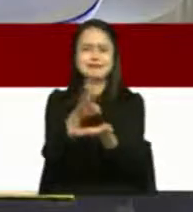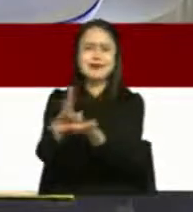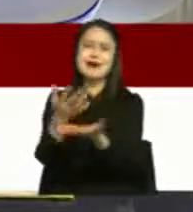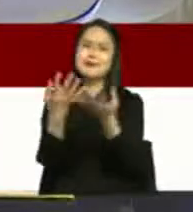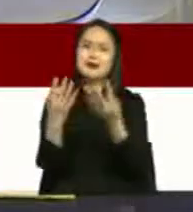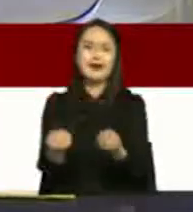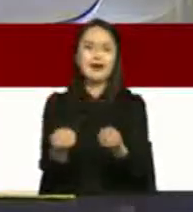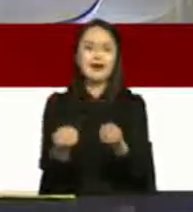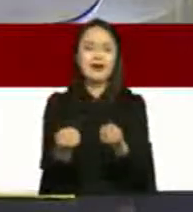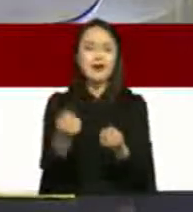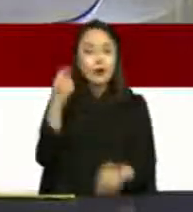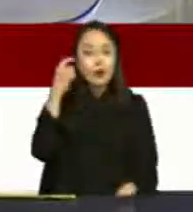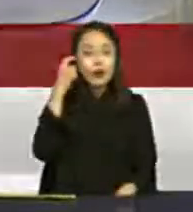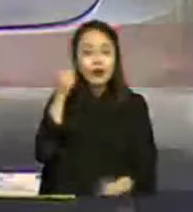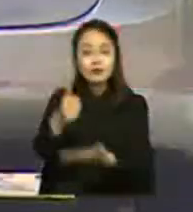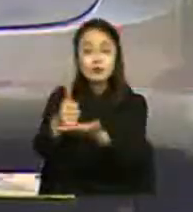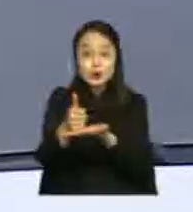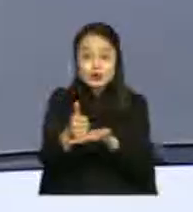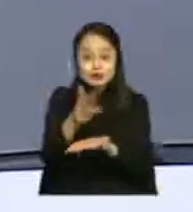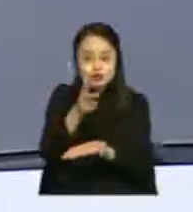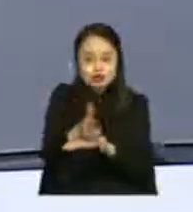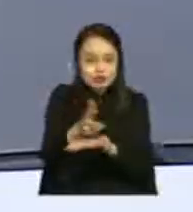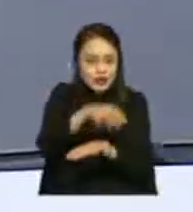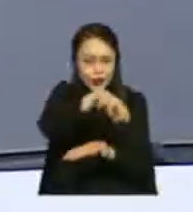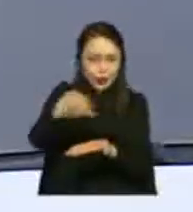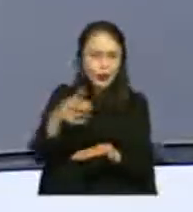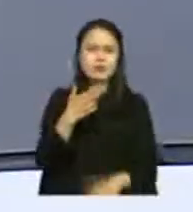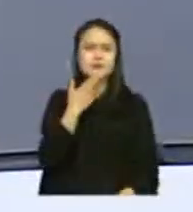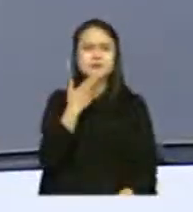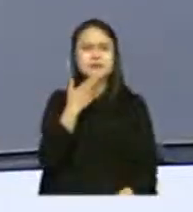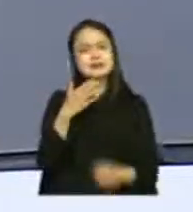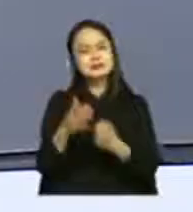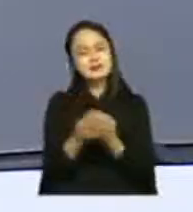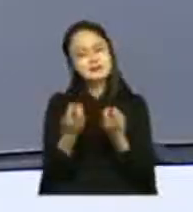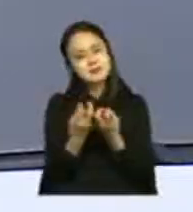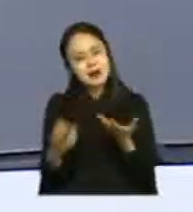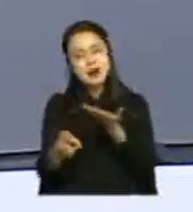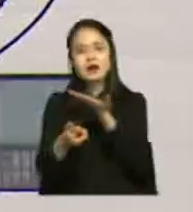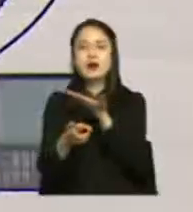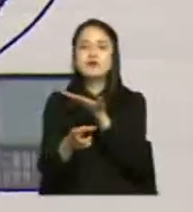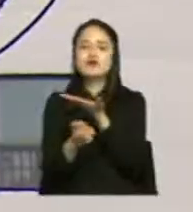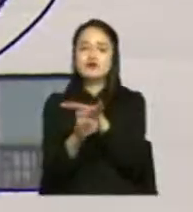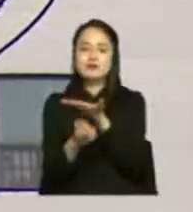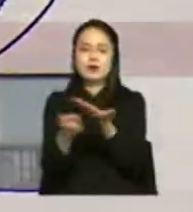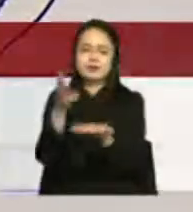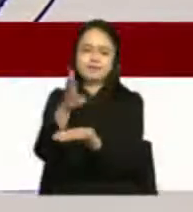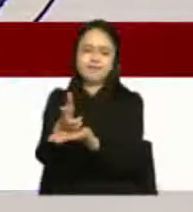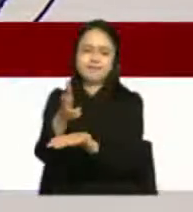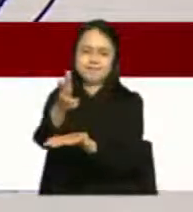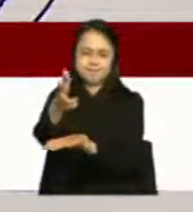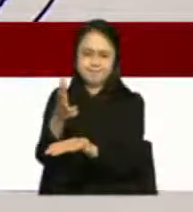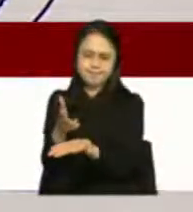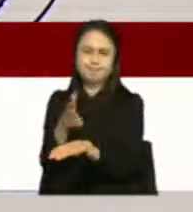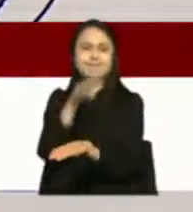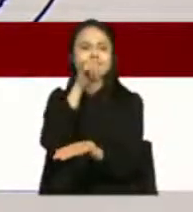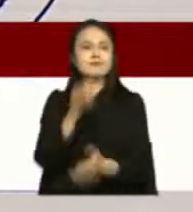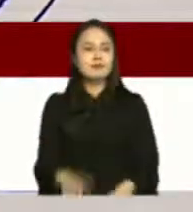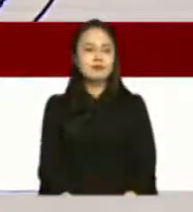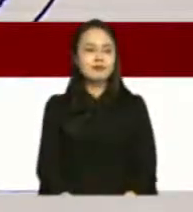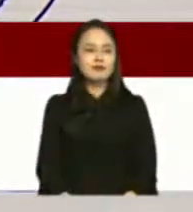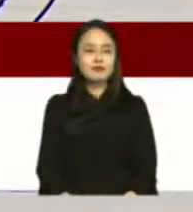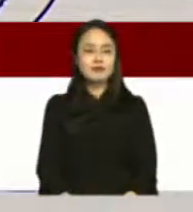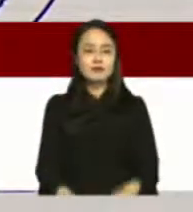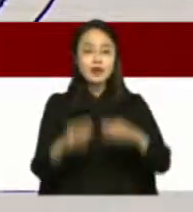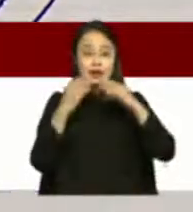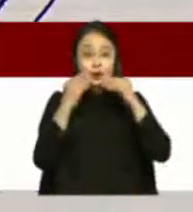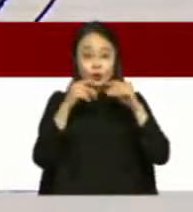못해 대놓은 차량들입니다. 주차난은 주말과 명절에 더욱 심각해집니다. 주말에 들어오는데 차가 많이 사람 못 들어갔는데